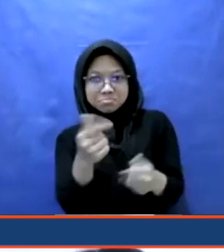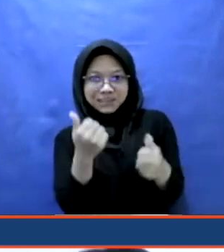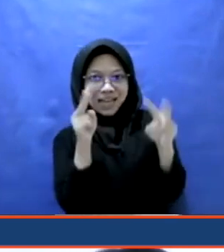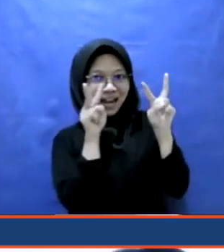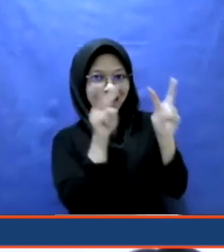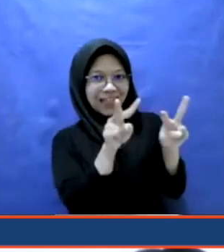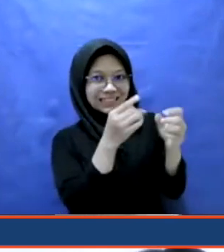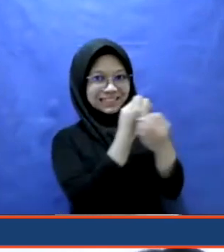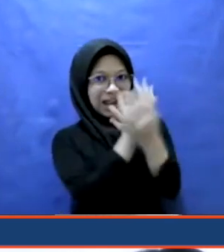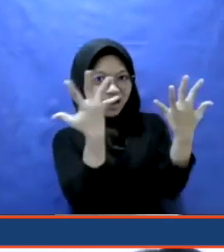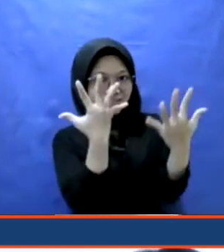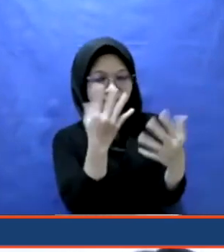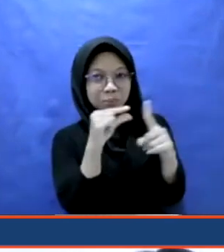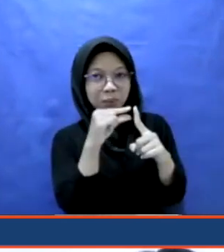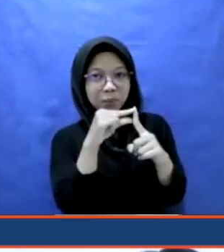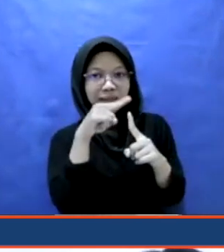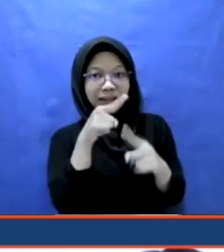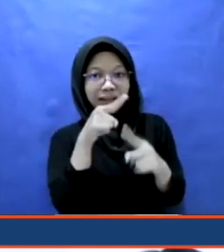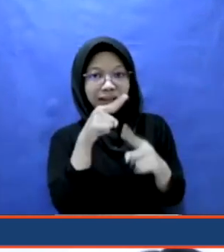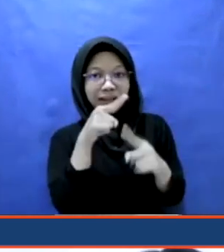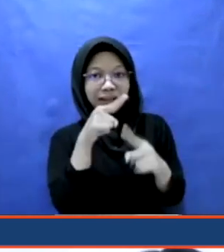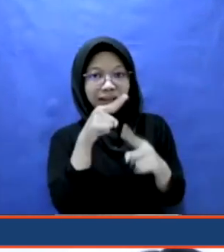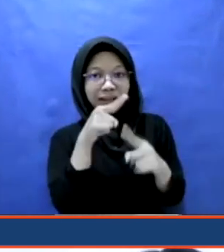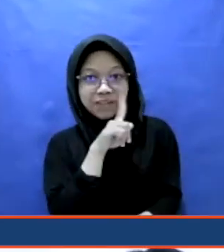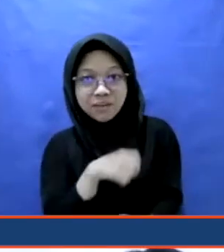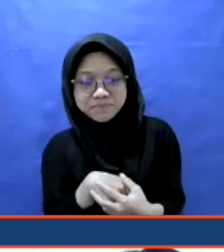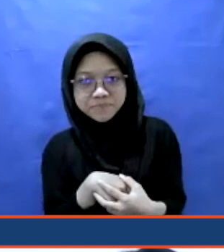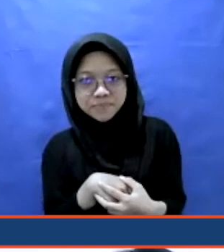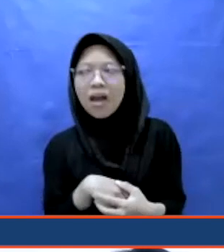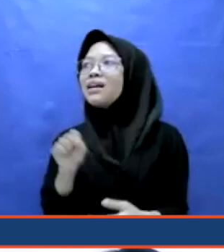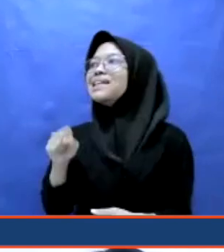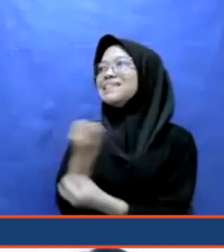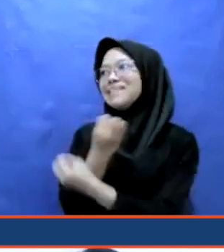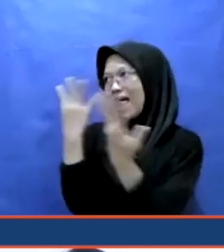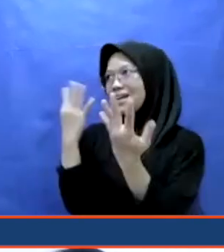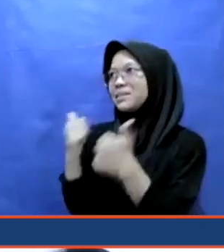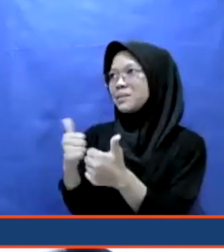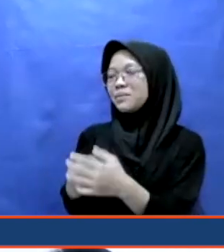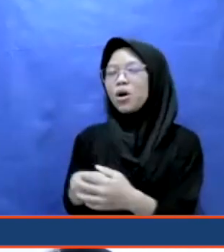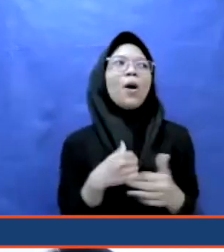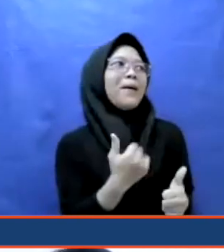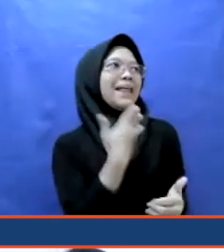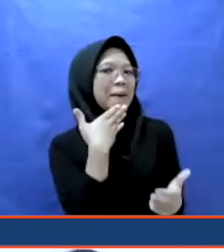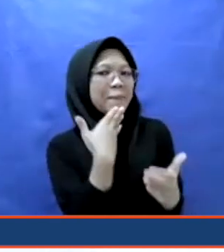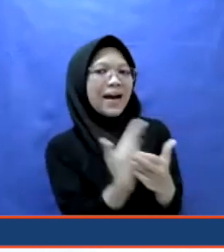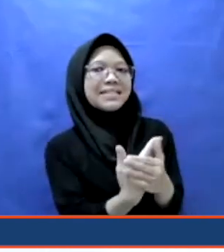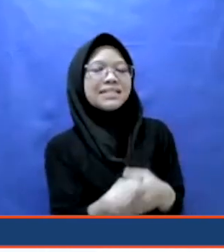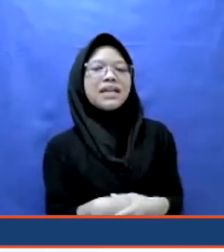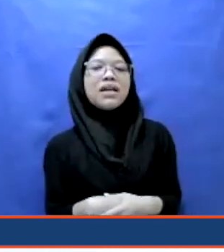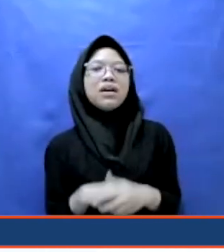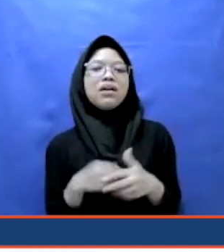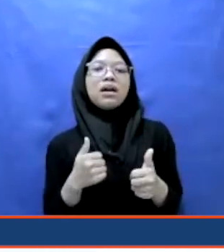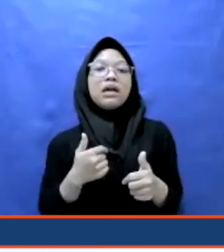tetehnya er head jelas mayat Makasih Mbak Jadi apa Nah